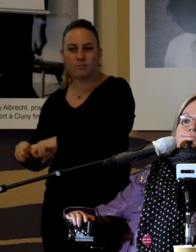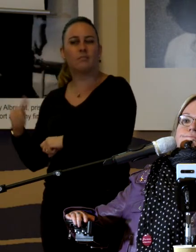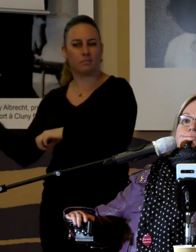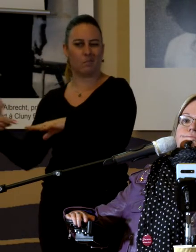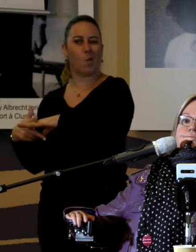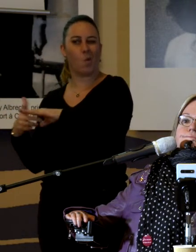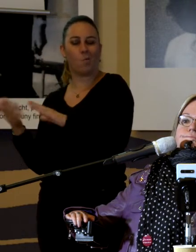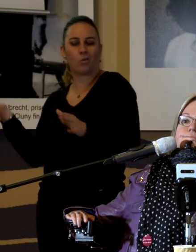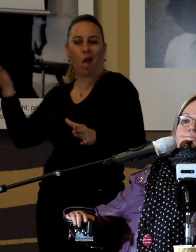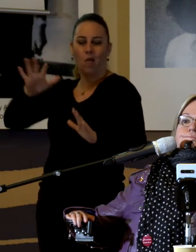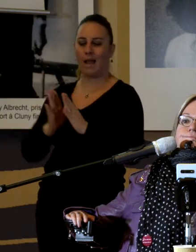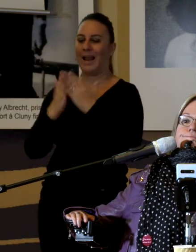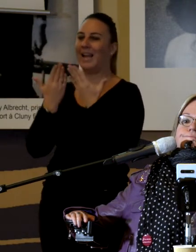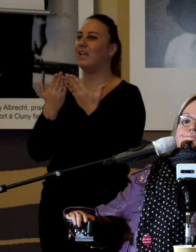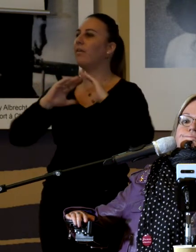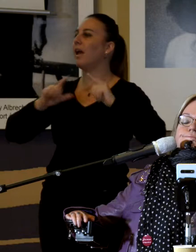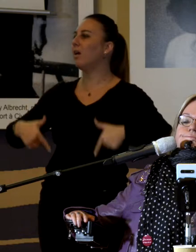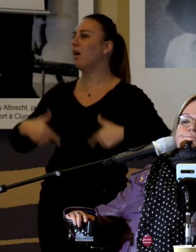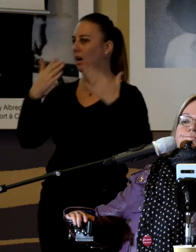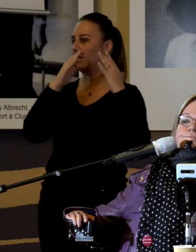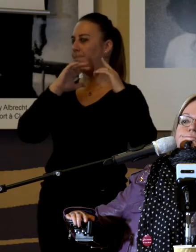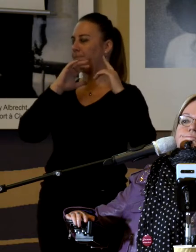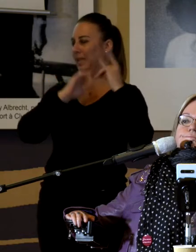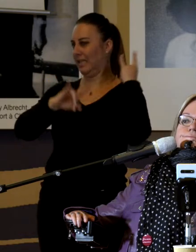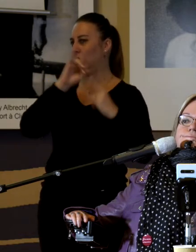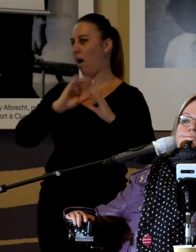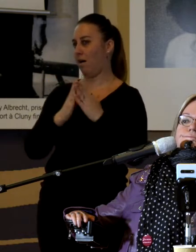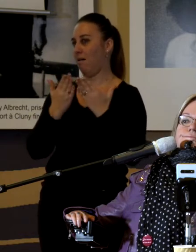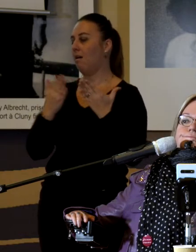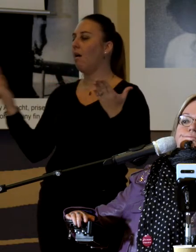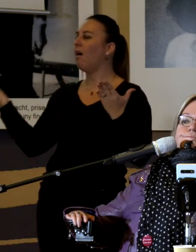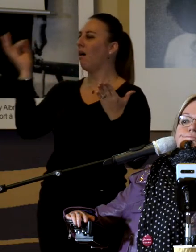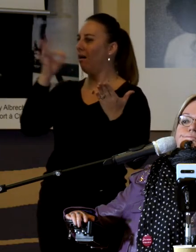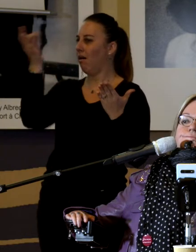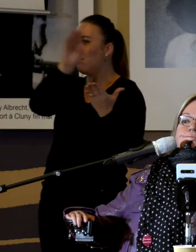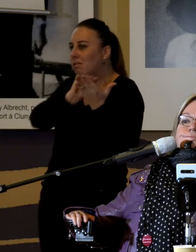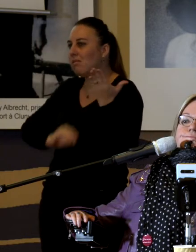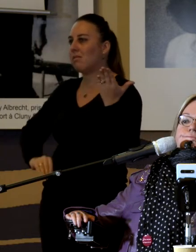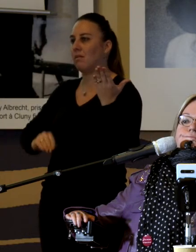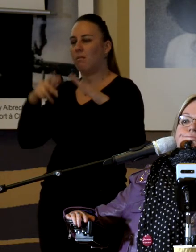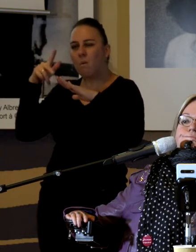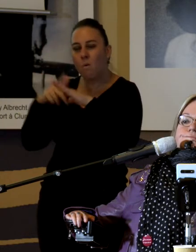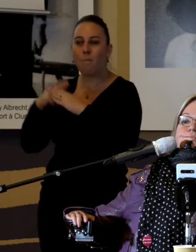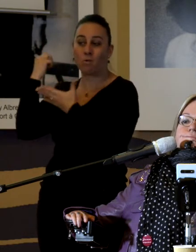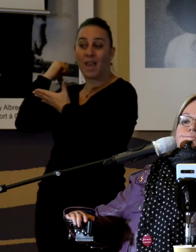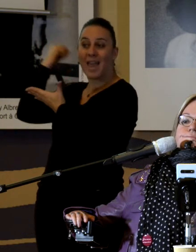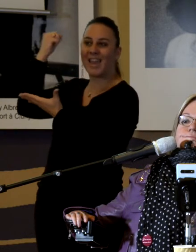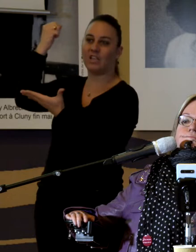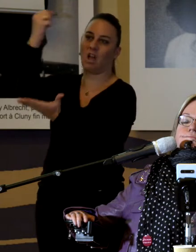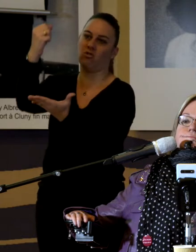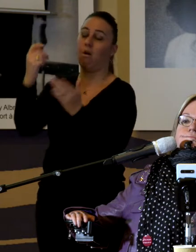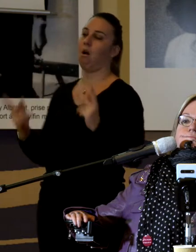cela dans les livres d'histoire, mais ça, c'est quelque chose qui me semble fondamental, hein, c'est-à-dire transmettre un héritage.